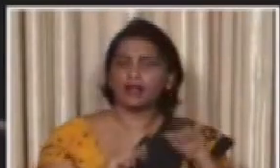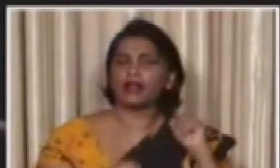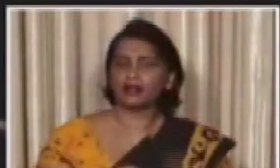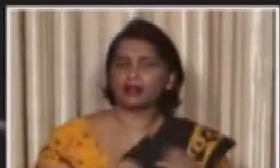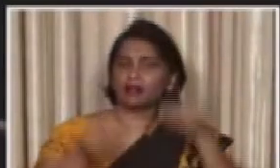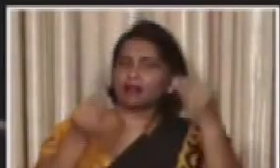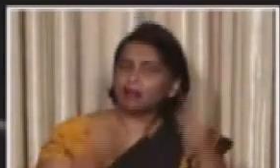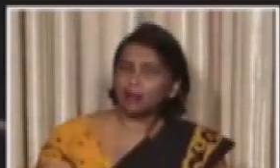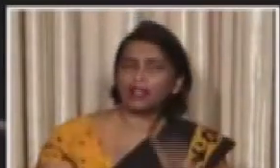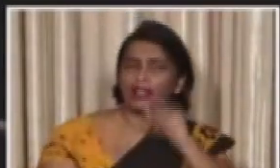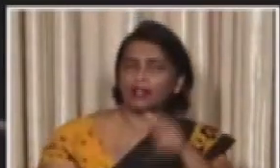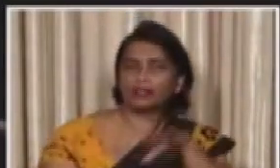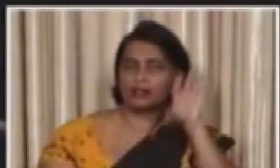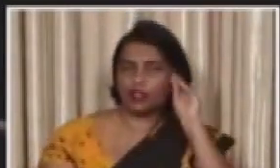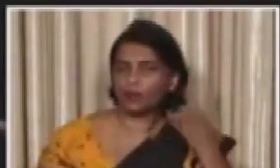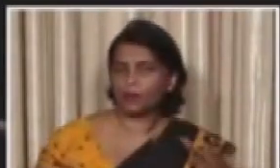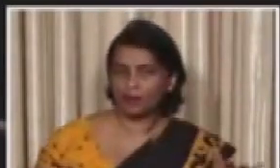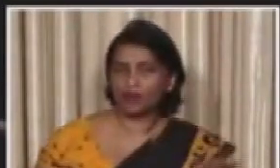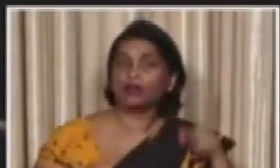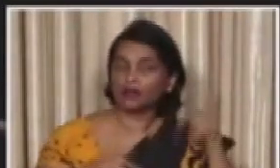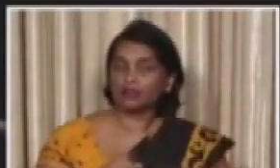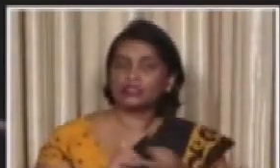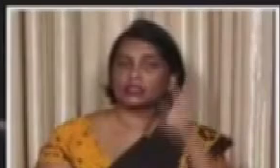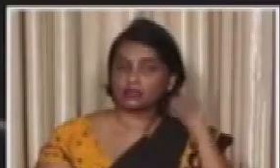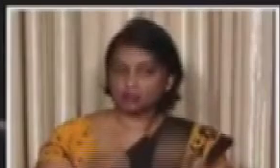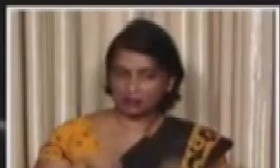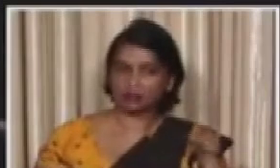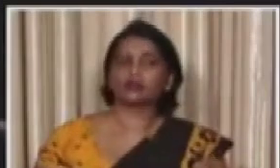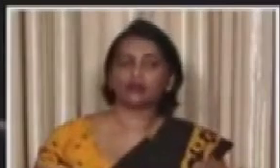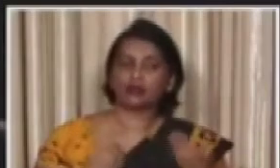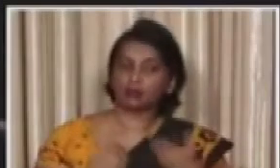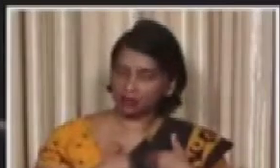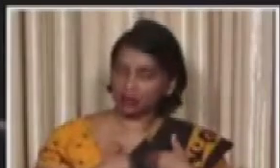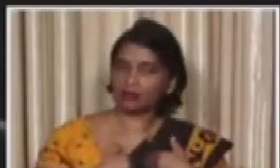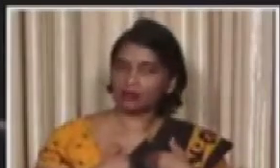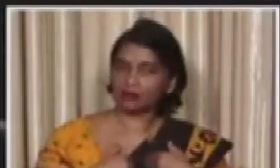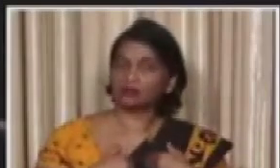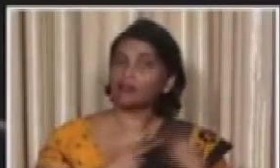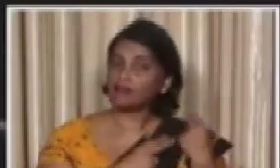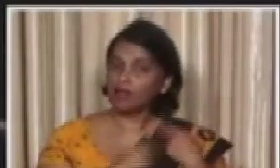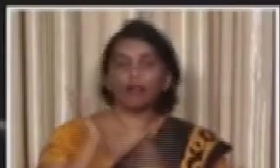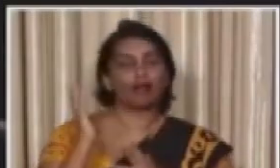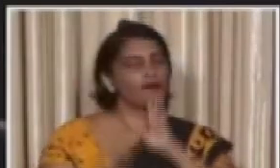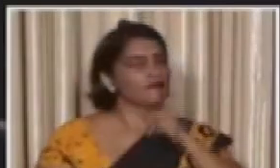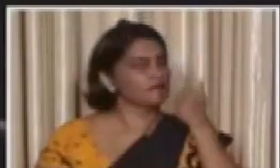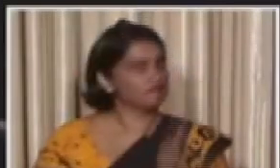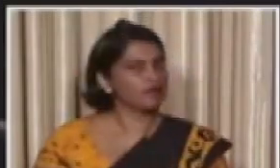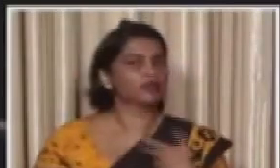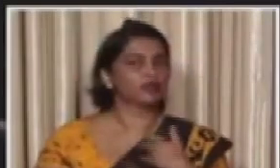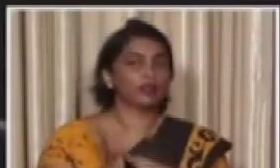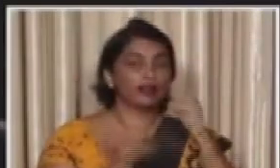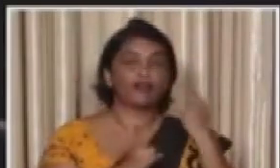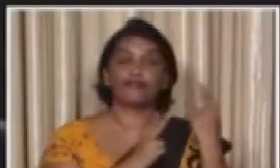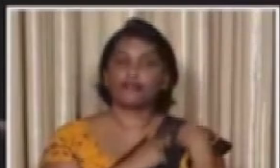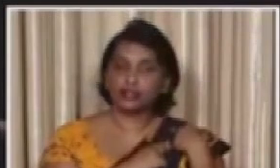සරල සත්‍ය තේරුම් ගන්න බැරි? මේ ජනාධිපතිවරණයේදී අප වෙත පැවරුණ ඓතිහාසික ජාතික